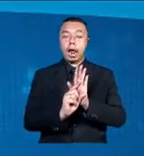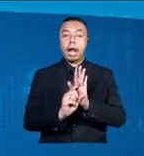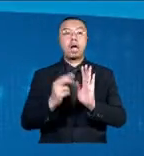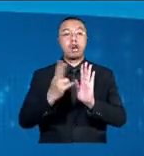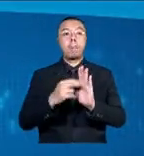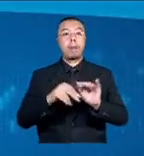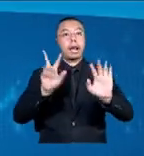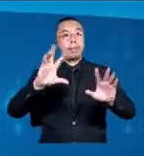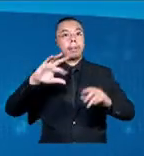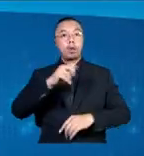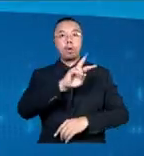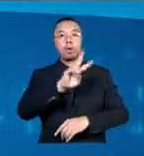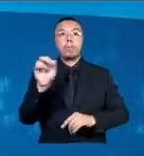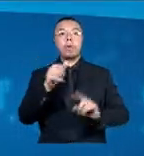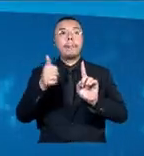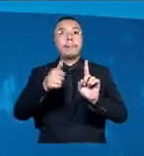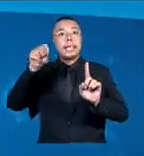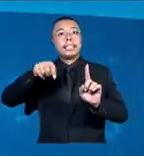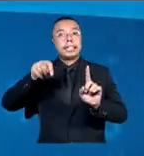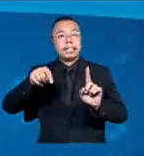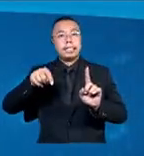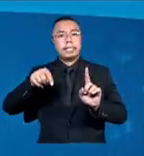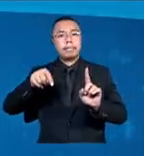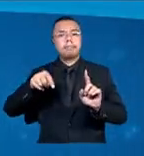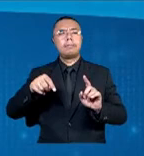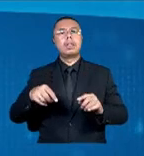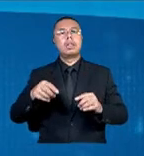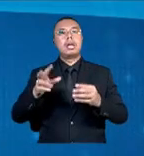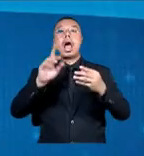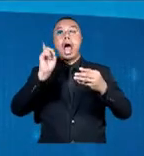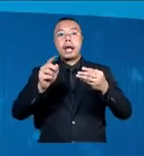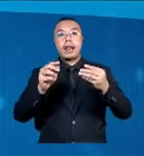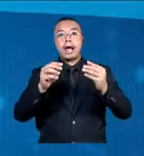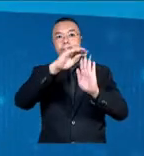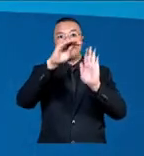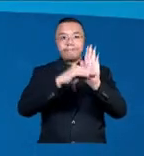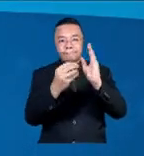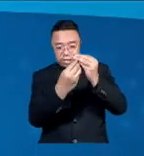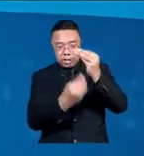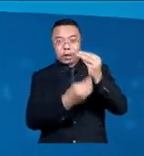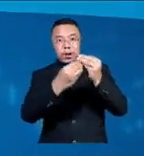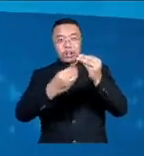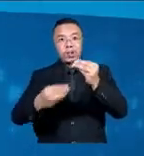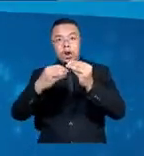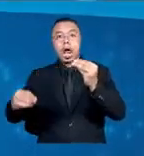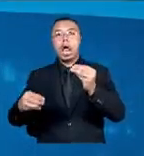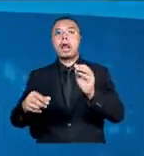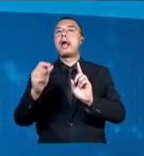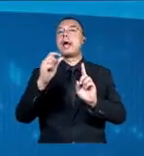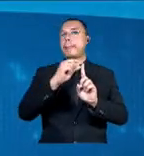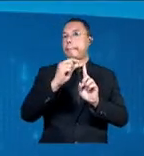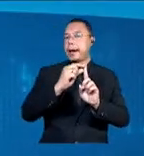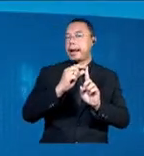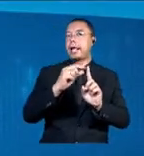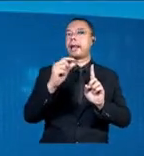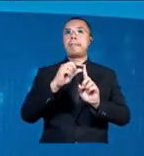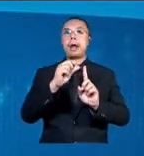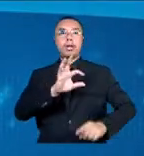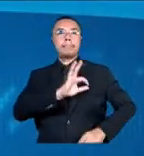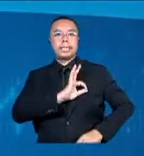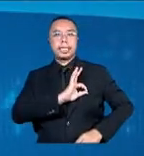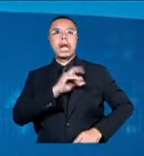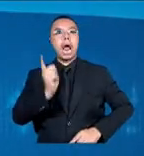undang-undang nomor 8 tahun 2016 ini turunannya itu tadi 7 peraturan pemerintah, 2 peraturan